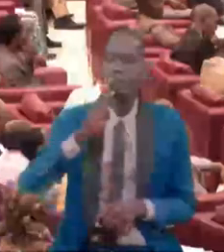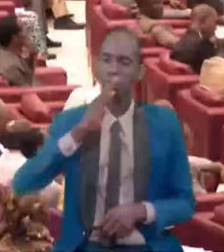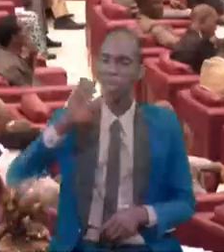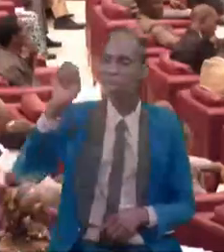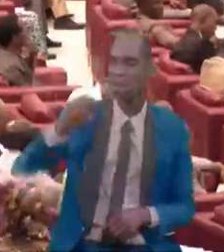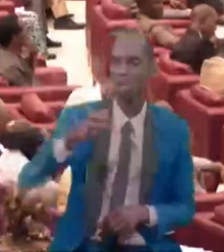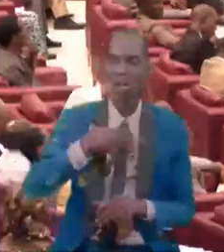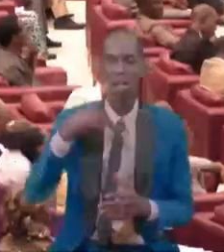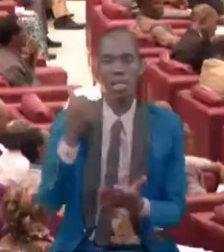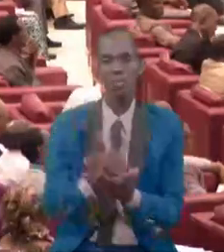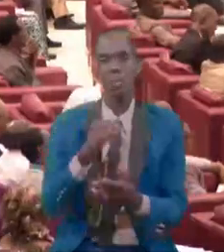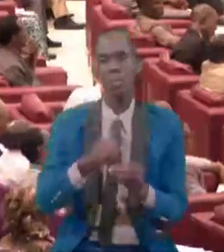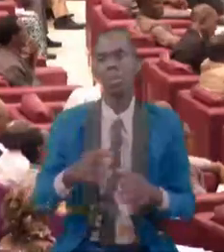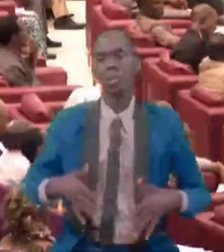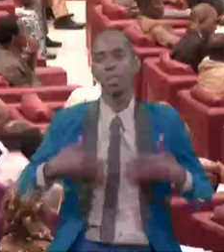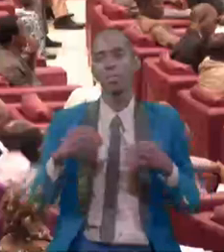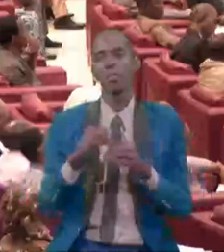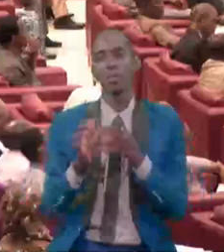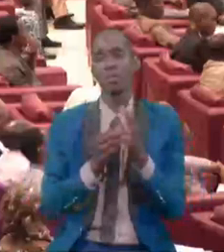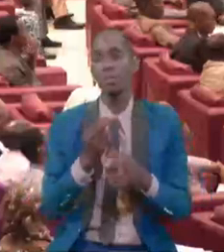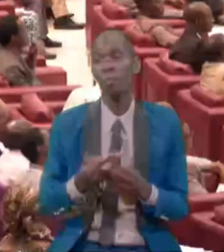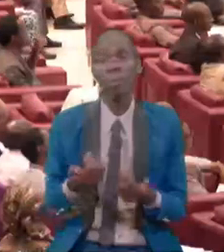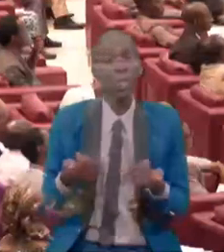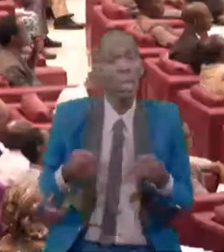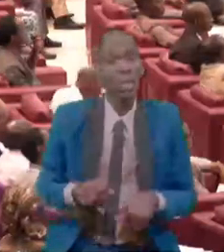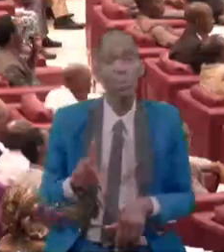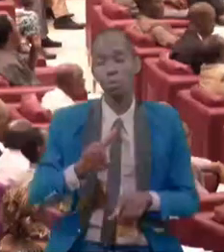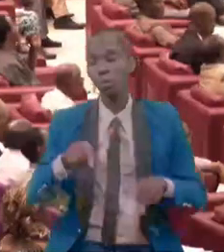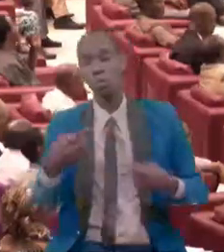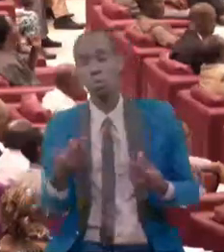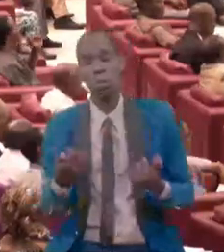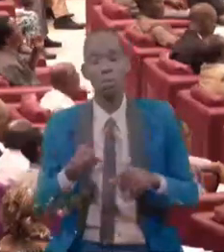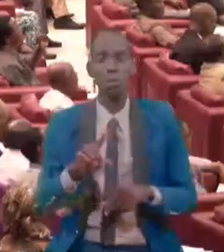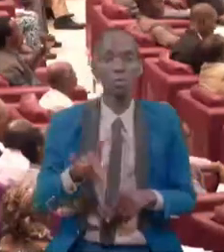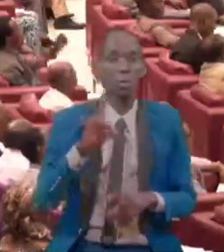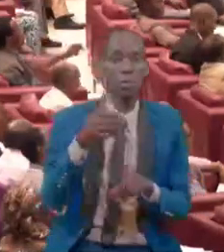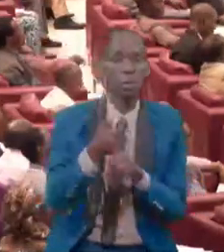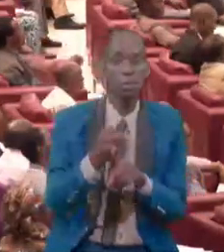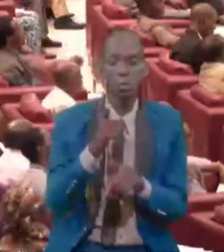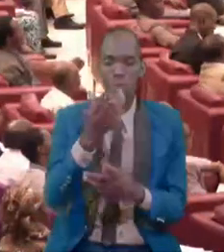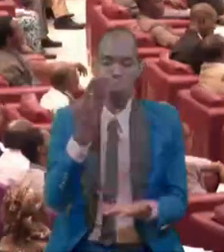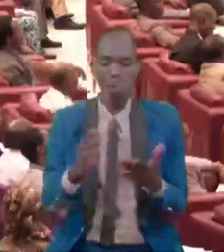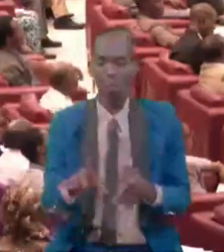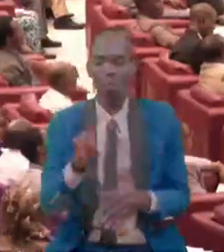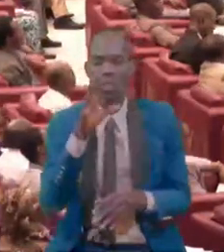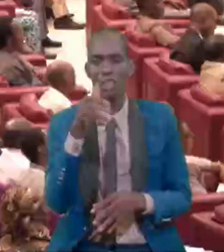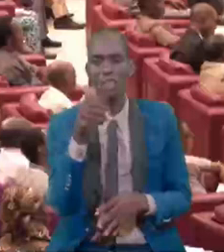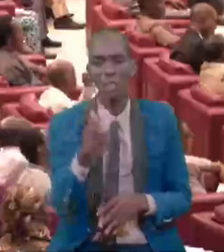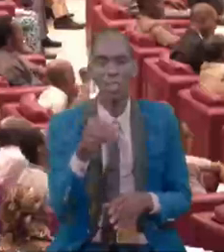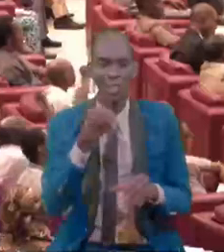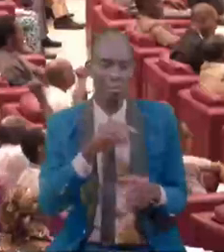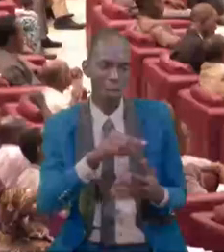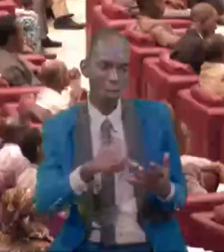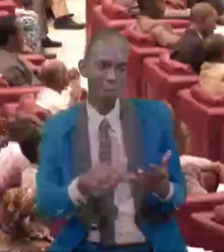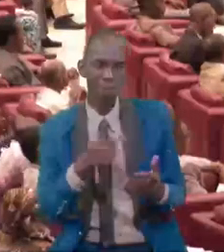dans votre vie. Où que vous soyez, partout où vous trouverez, vous pourrez vous trouver dans le ventre du poisson